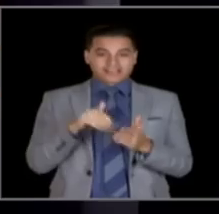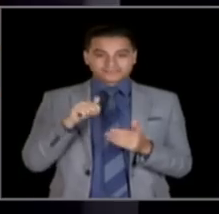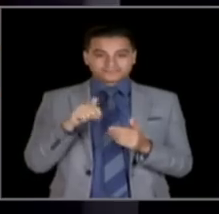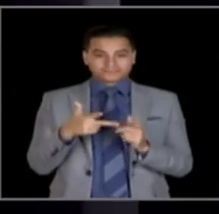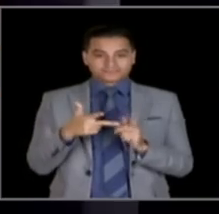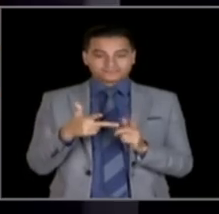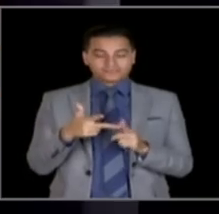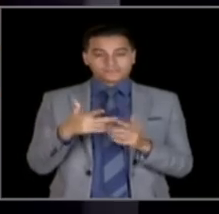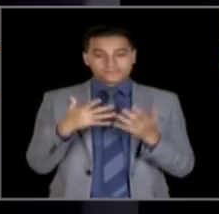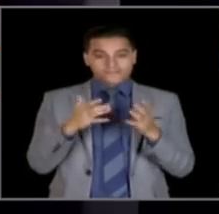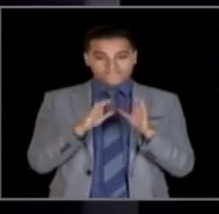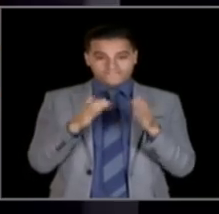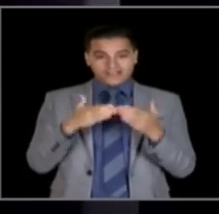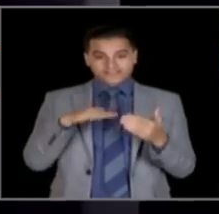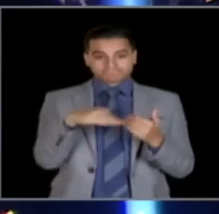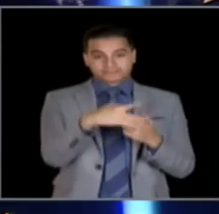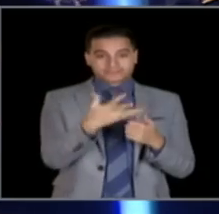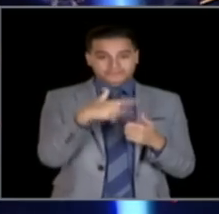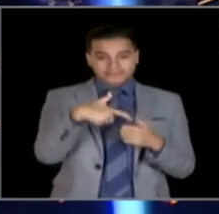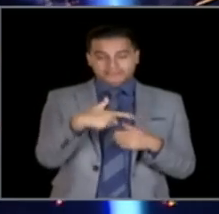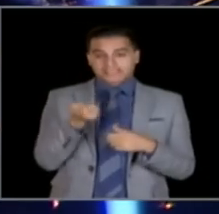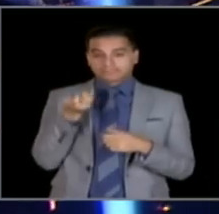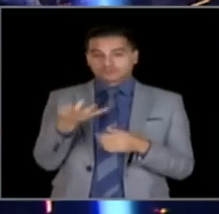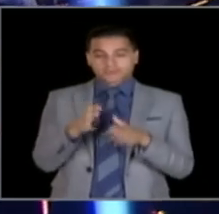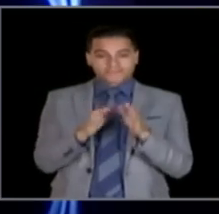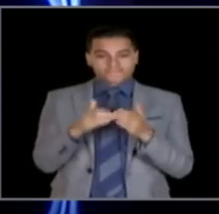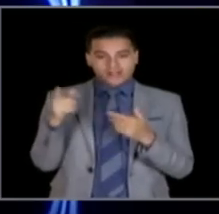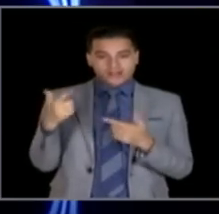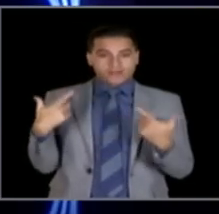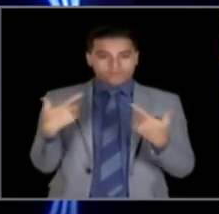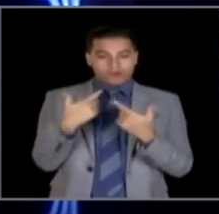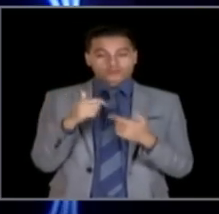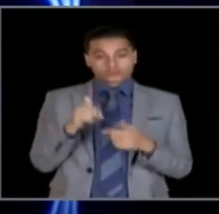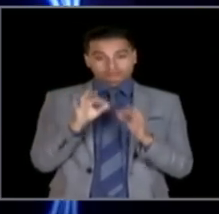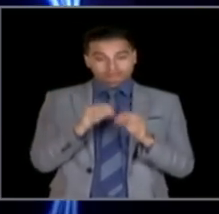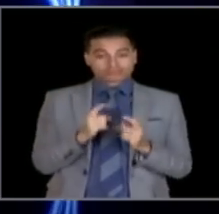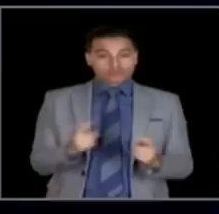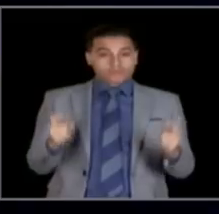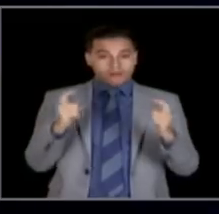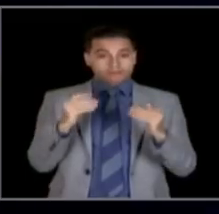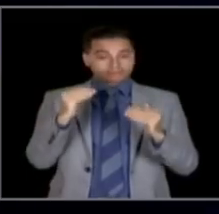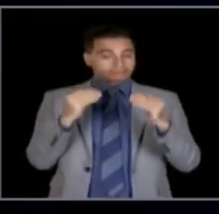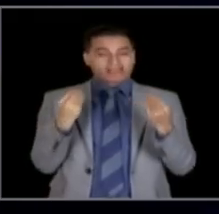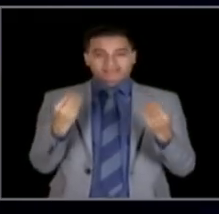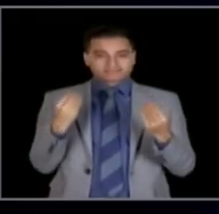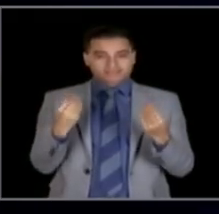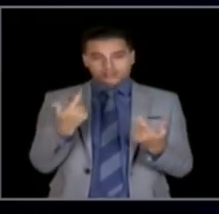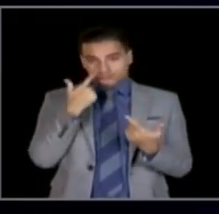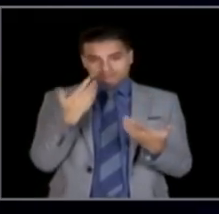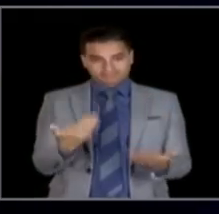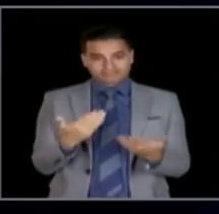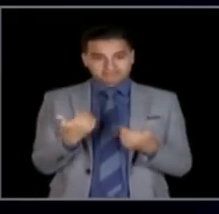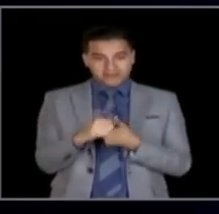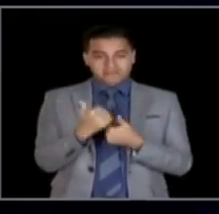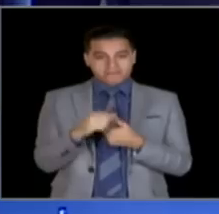الفقره اليجيتر 60 45 فايترز. طبعا المباراه لسه في الملعب، عندنا